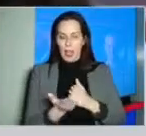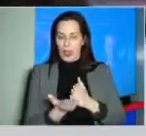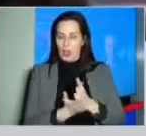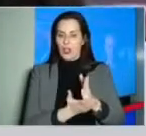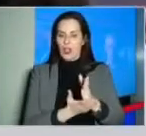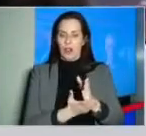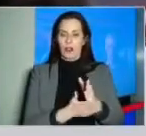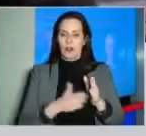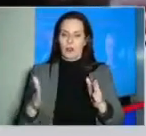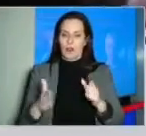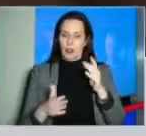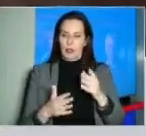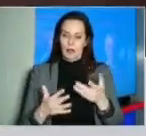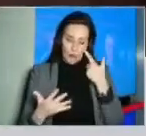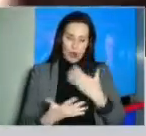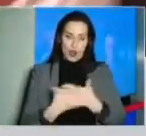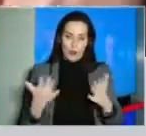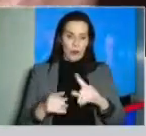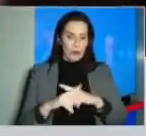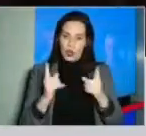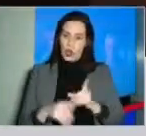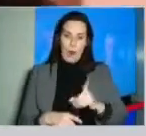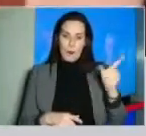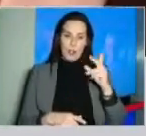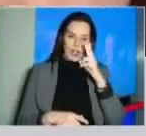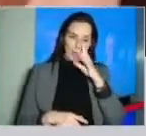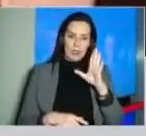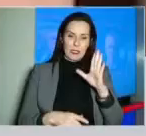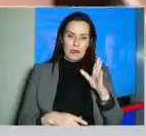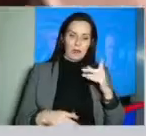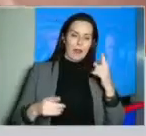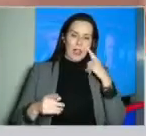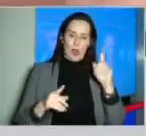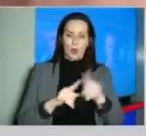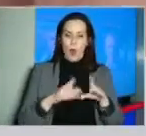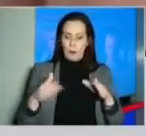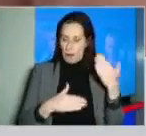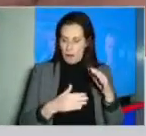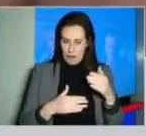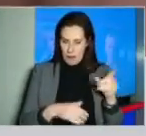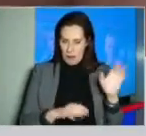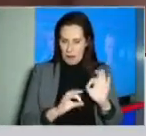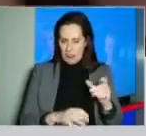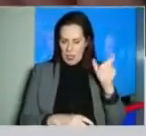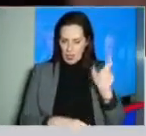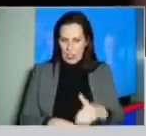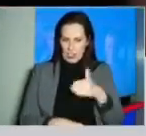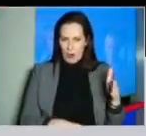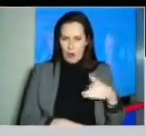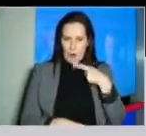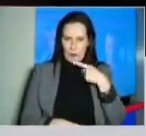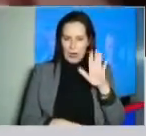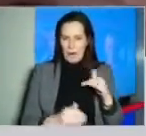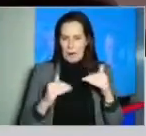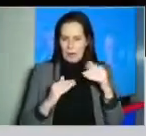הימין ההוגן והימין השקוף. בשונה מהם שמנסים להתחפש לימין, בזמן שהם בכלל אנשי שמאל, ומדברים גם